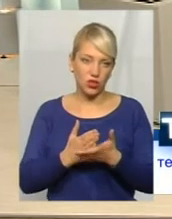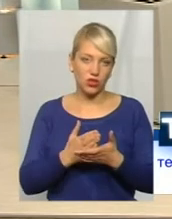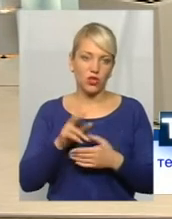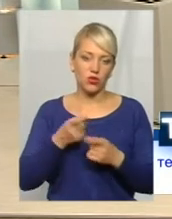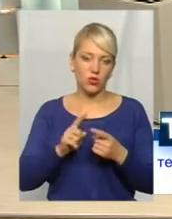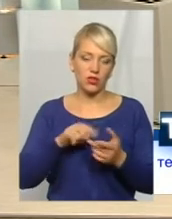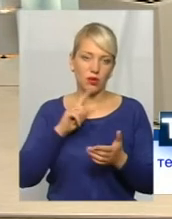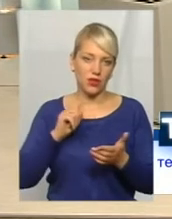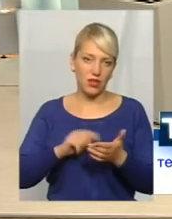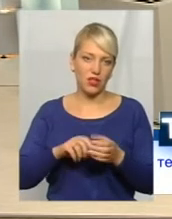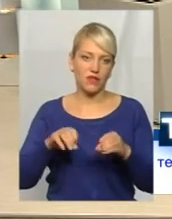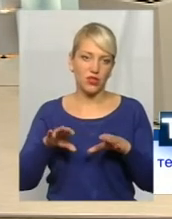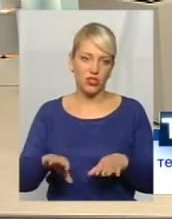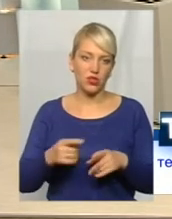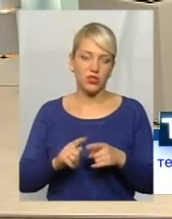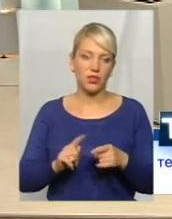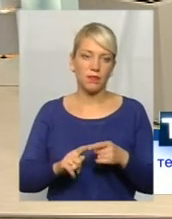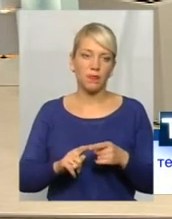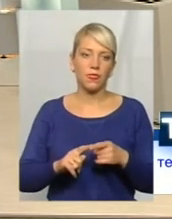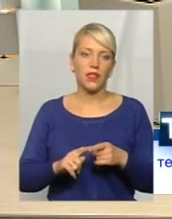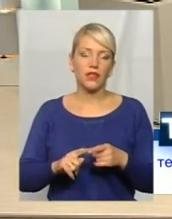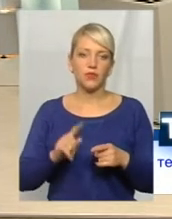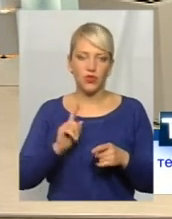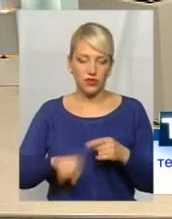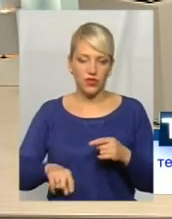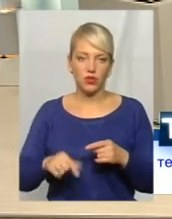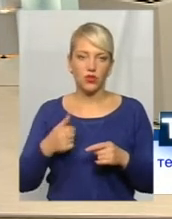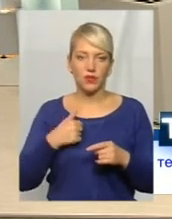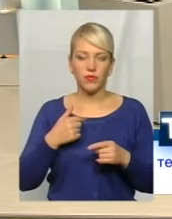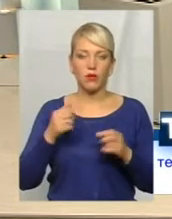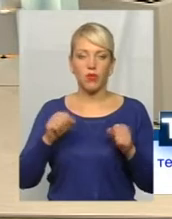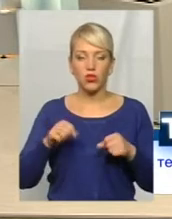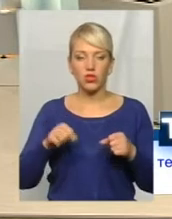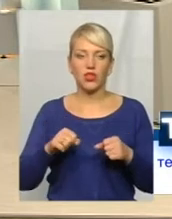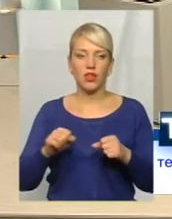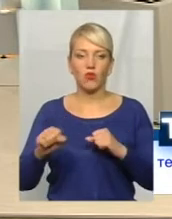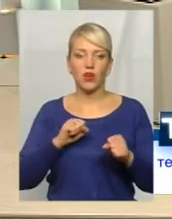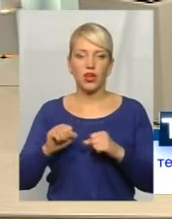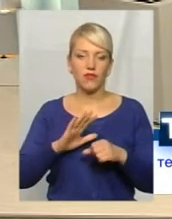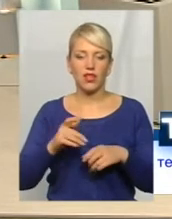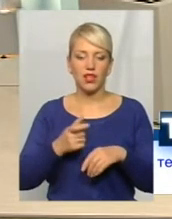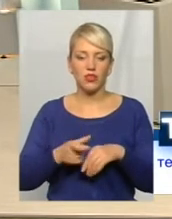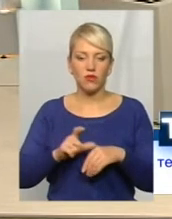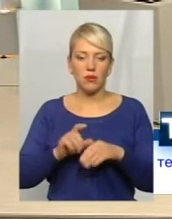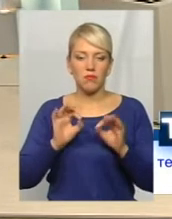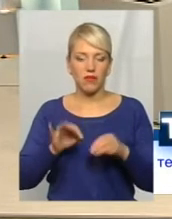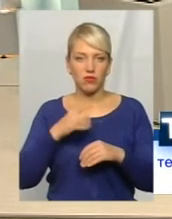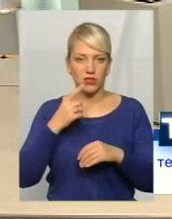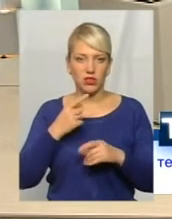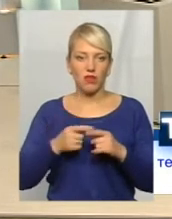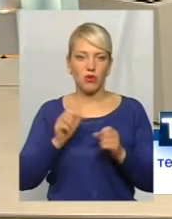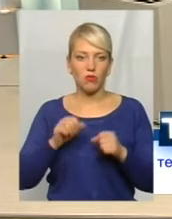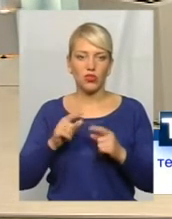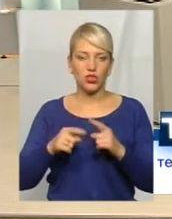вирішується. Керівник сказав, що машина зайнята, да, немає, як тиждень буде, вже пройшло 3. Так, можливо, керівник не зовсім договорює правду, можливо, через